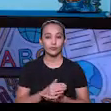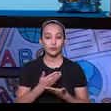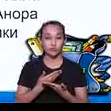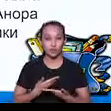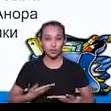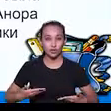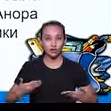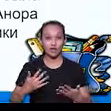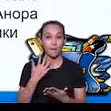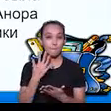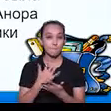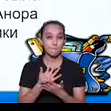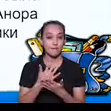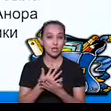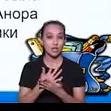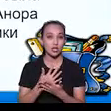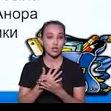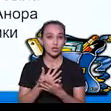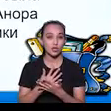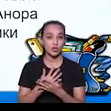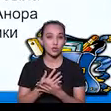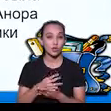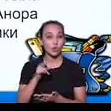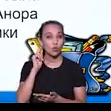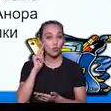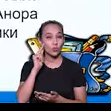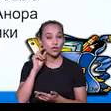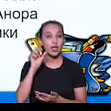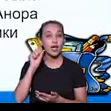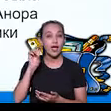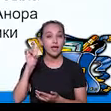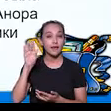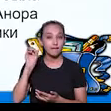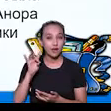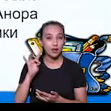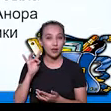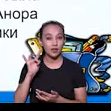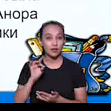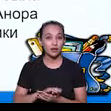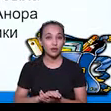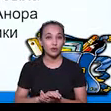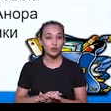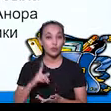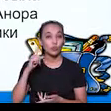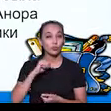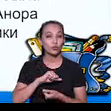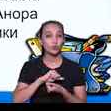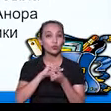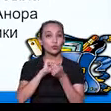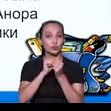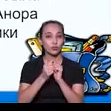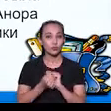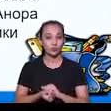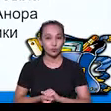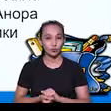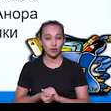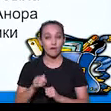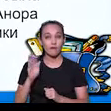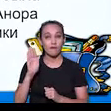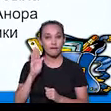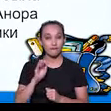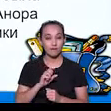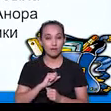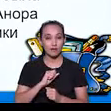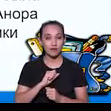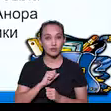Наш отличник Анвар сразу выучил его наизусть и рассказал нам. Бізнің